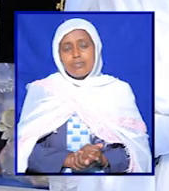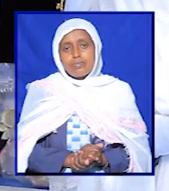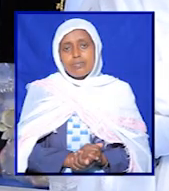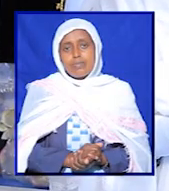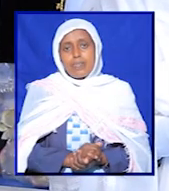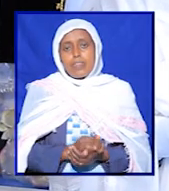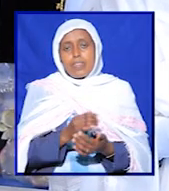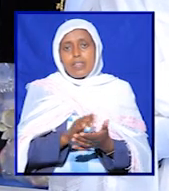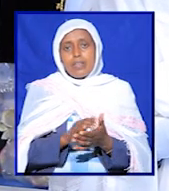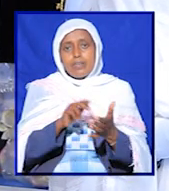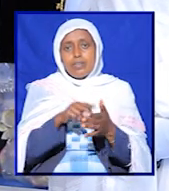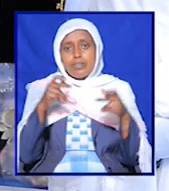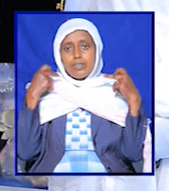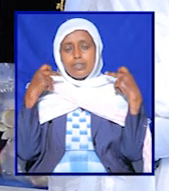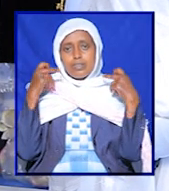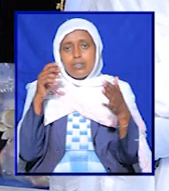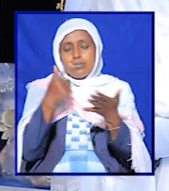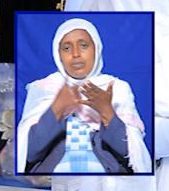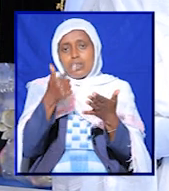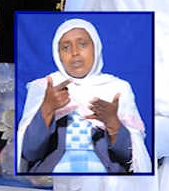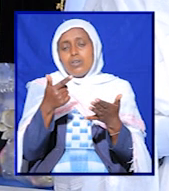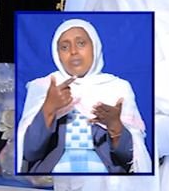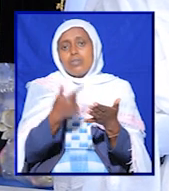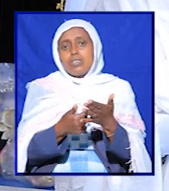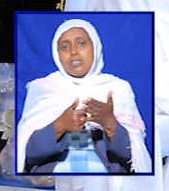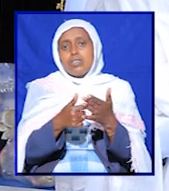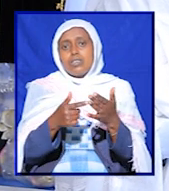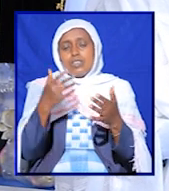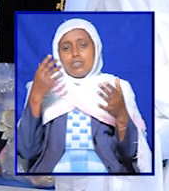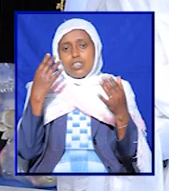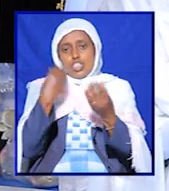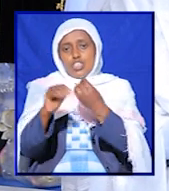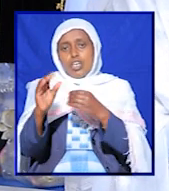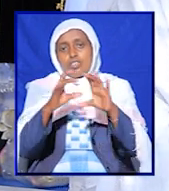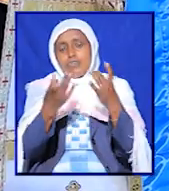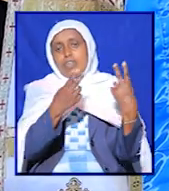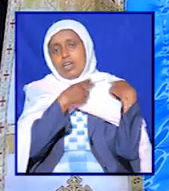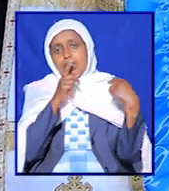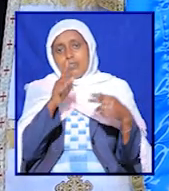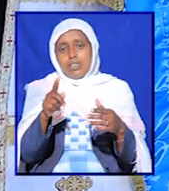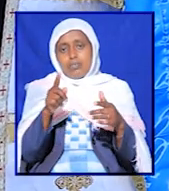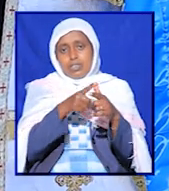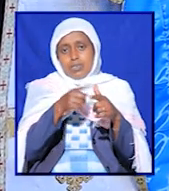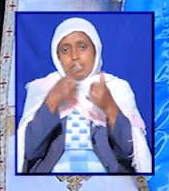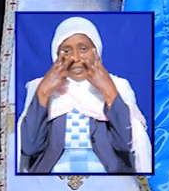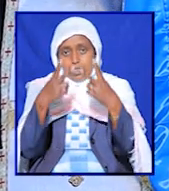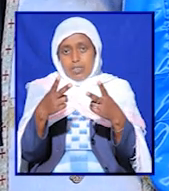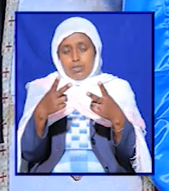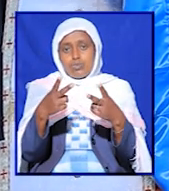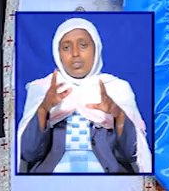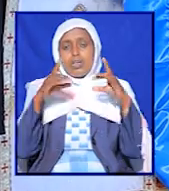ለዚህ ዲያቆን እንዳለ ነገሰ ባላለው በነያተ ቅድስተ ማርያምና ማከፋፋያ የሽያጭ ክፍል አላፊ ነኝ እንግዲህ ቀደም